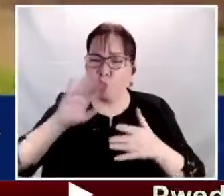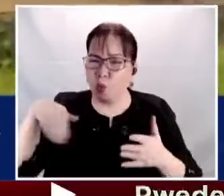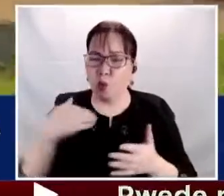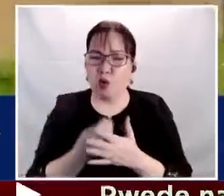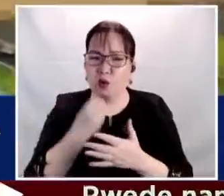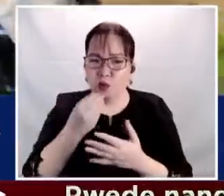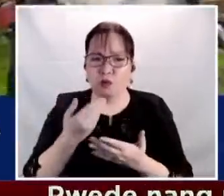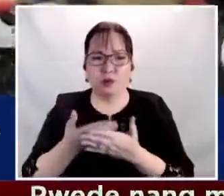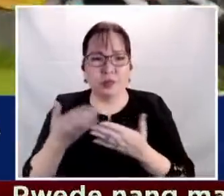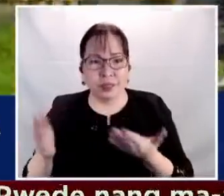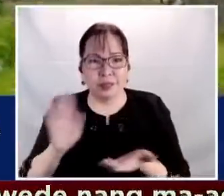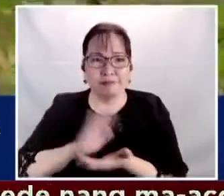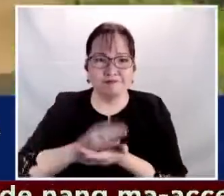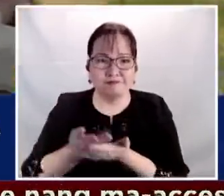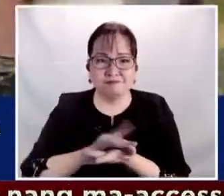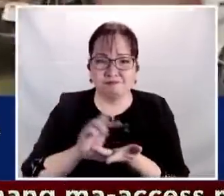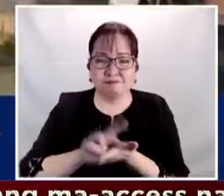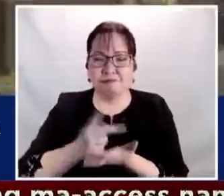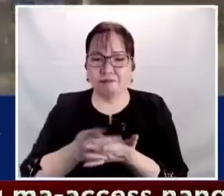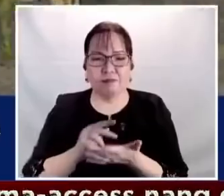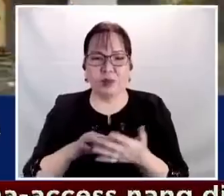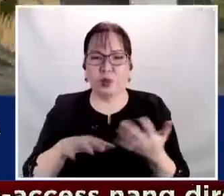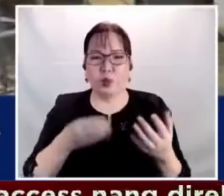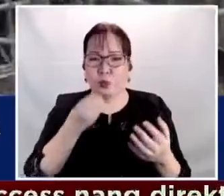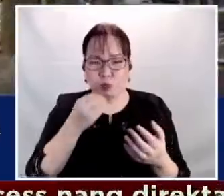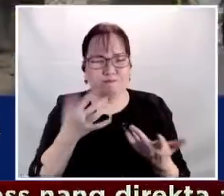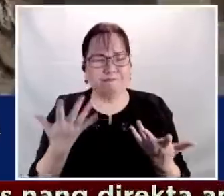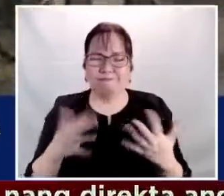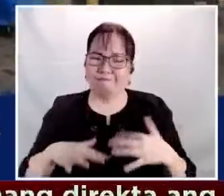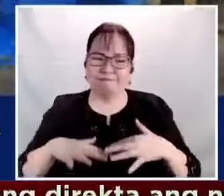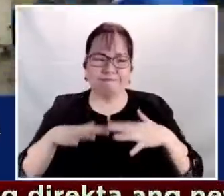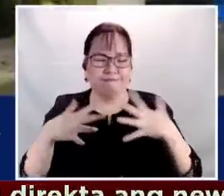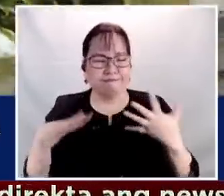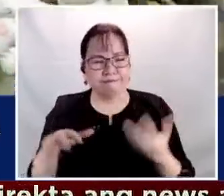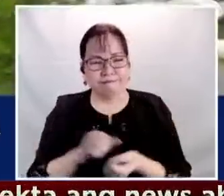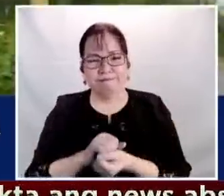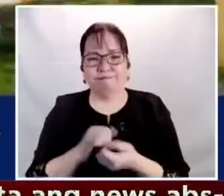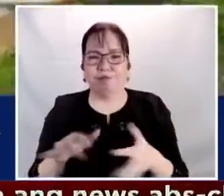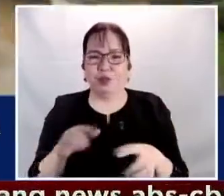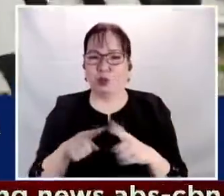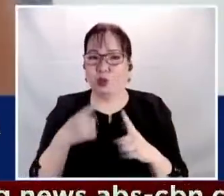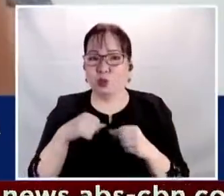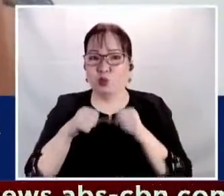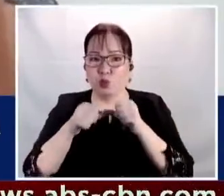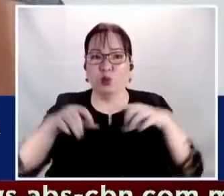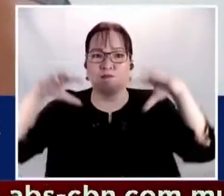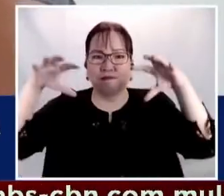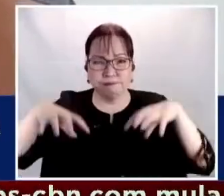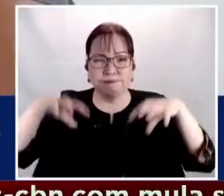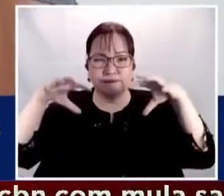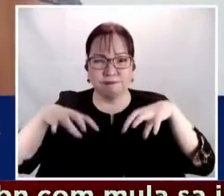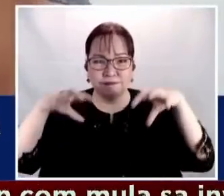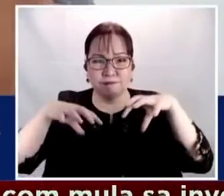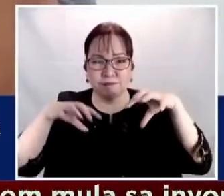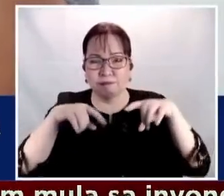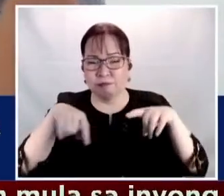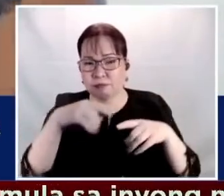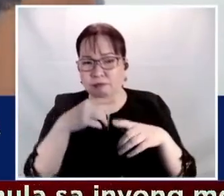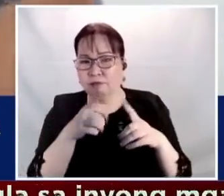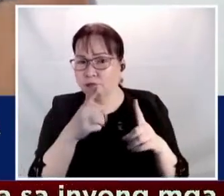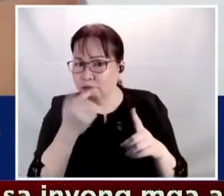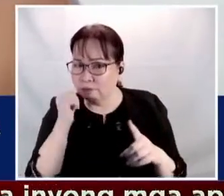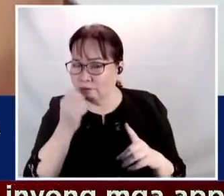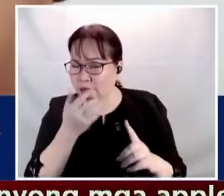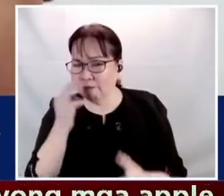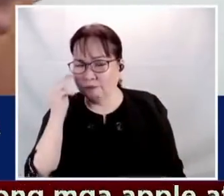sa kusina, maging ang kanilang pagkain. Dahil sa patuloy na pagbuhos ng ulan, napaiyak na lang si Aling Bila